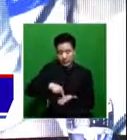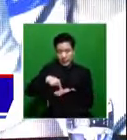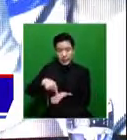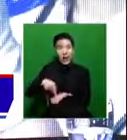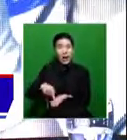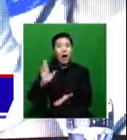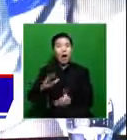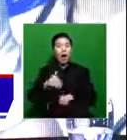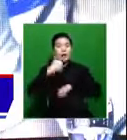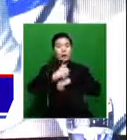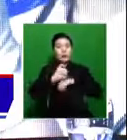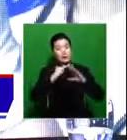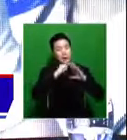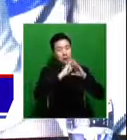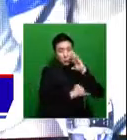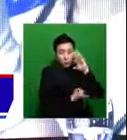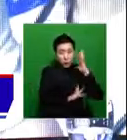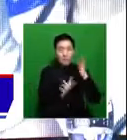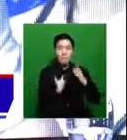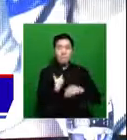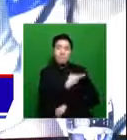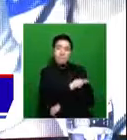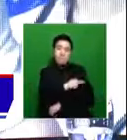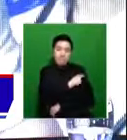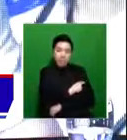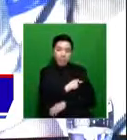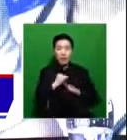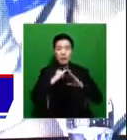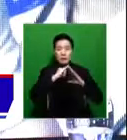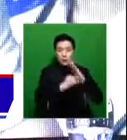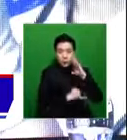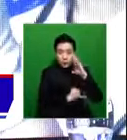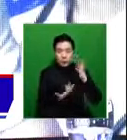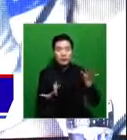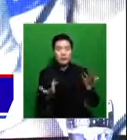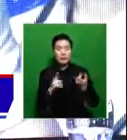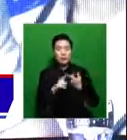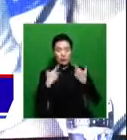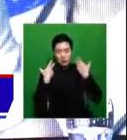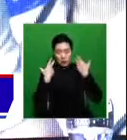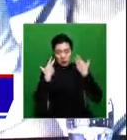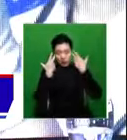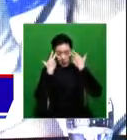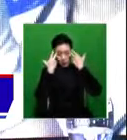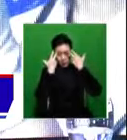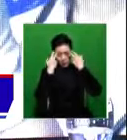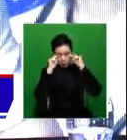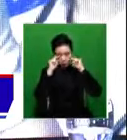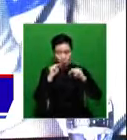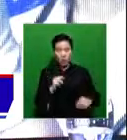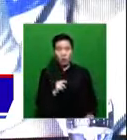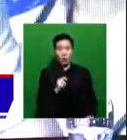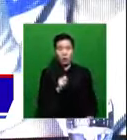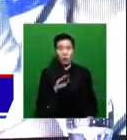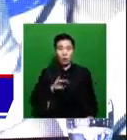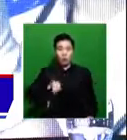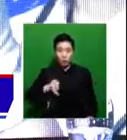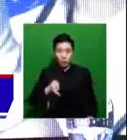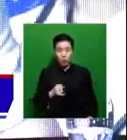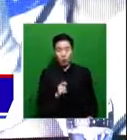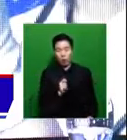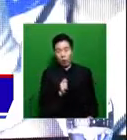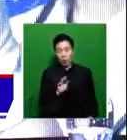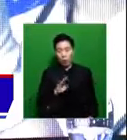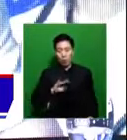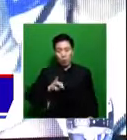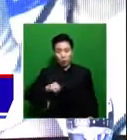การจังหวัดนายแพทย์สาธารณสุขจังหวัดนะครับนายกอบจนายกอบต